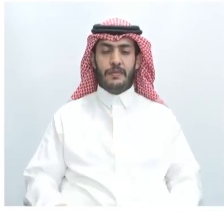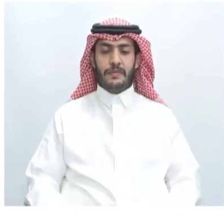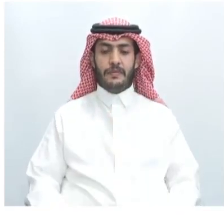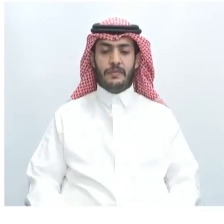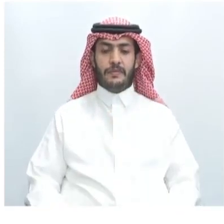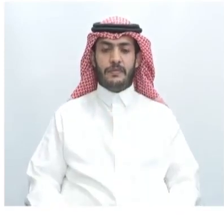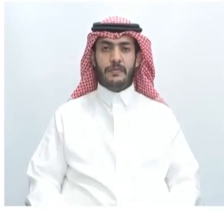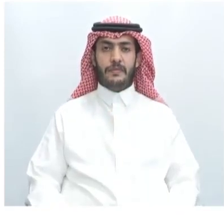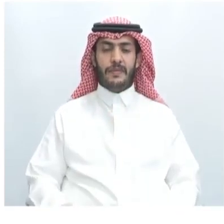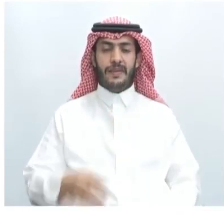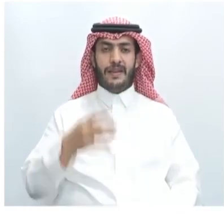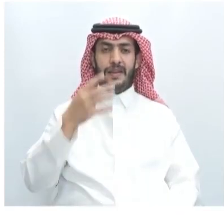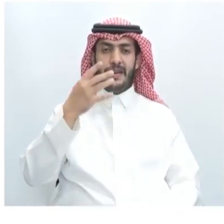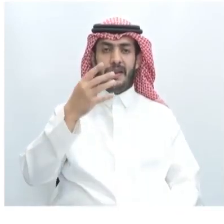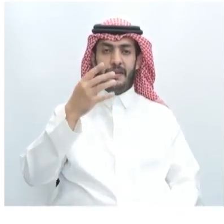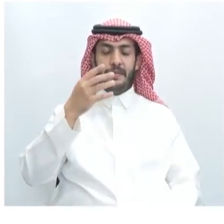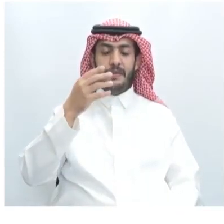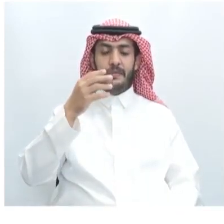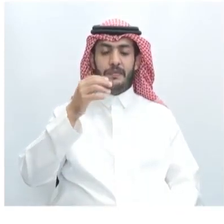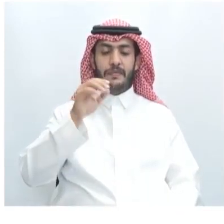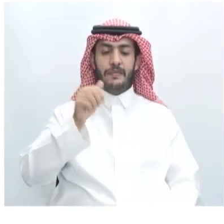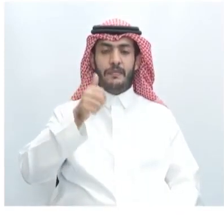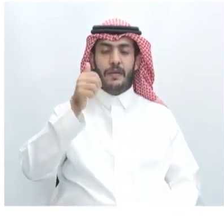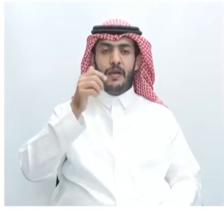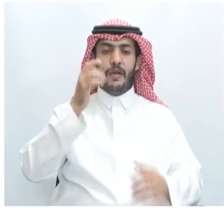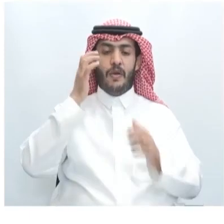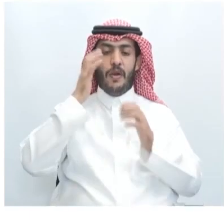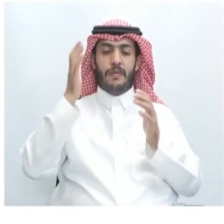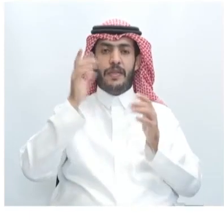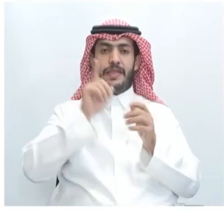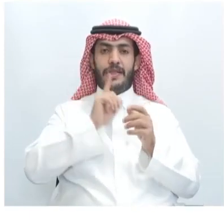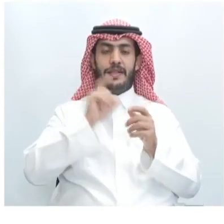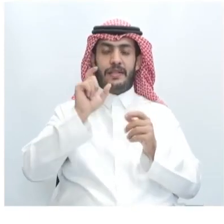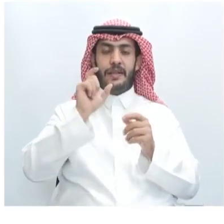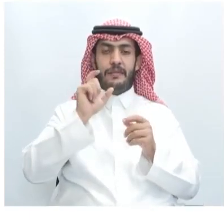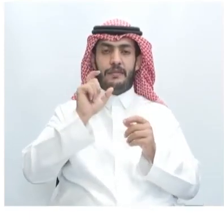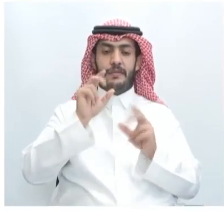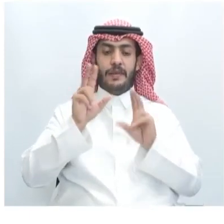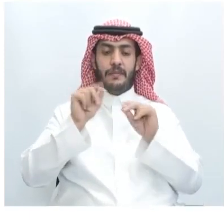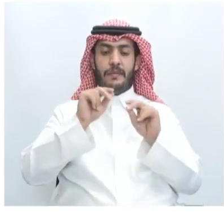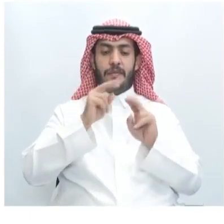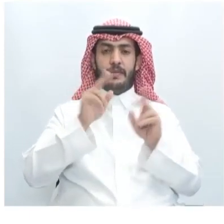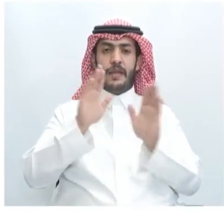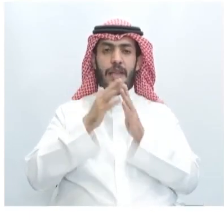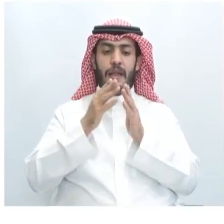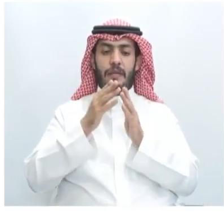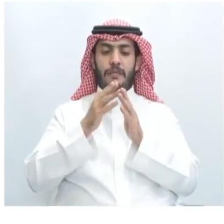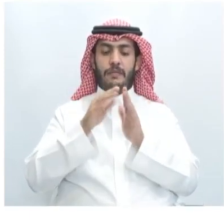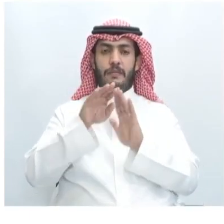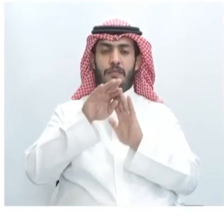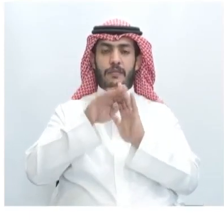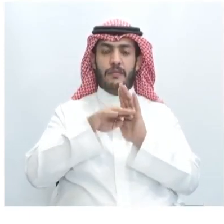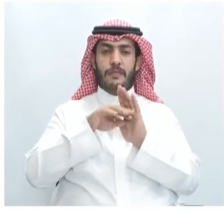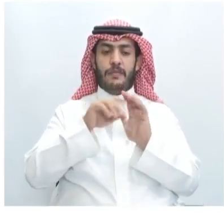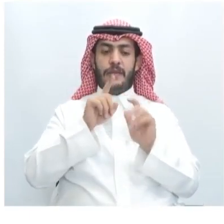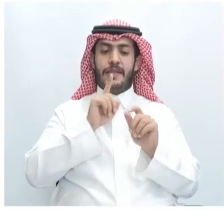المصدر الثالث المصدر الرابع ما هو مؤلفات علماء التاريخ الاسلامي مثل العديد من الكتب التي تحدثت